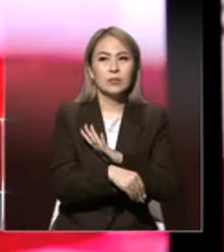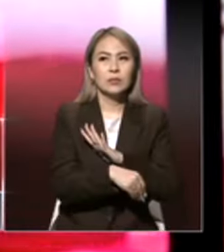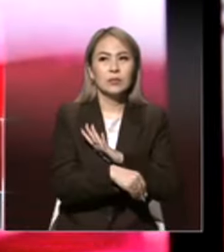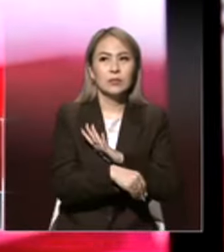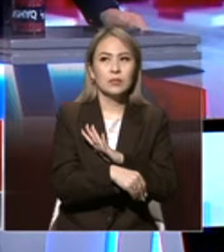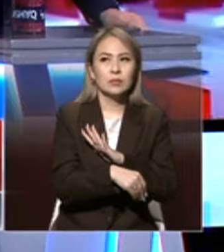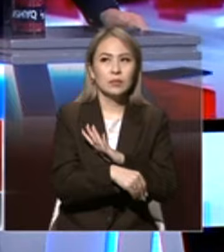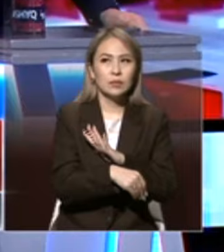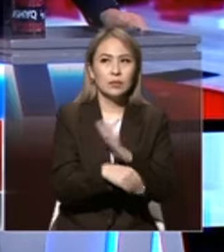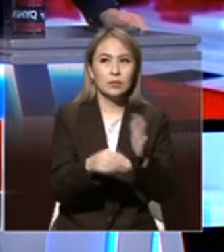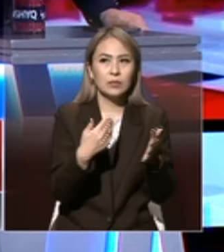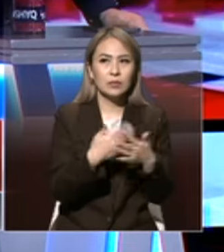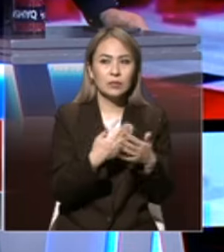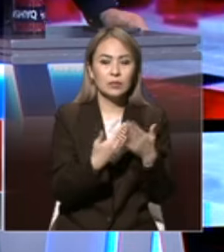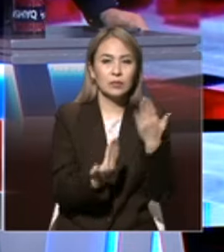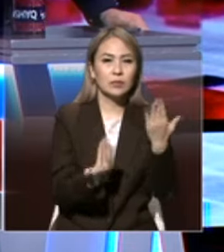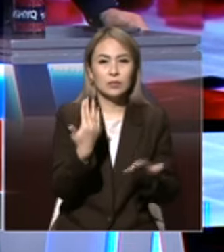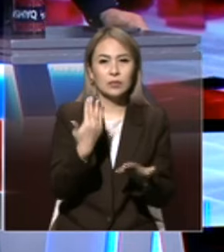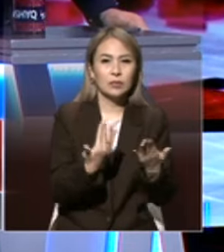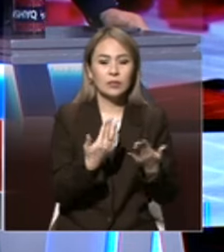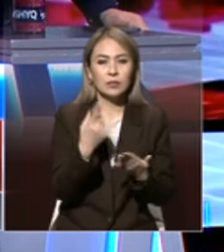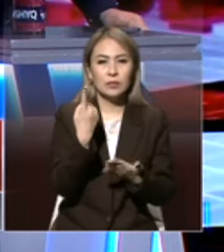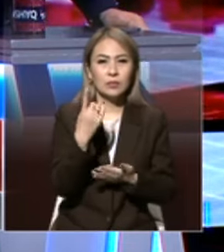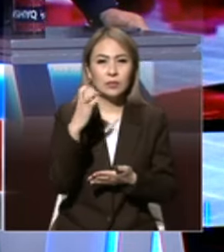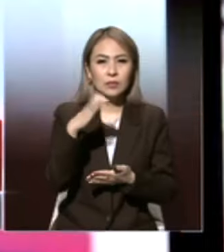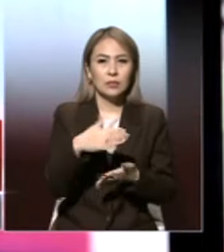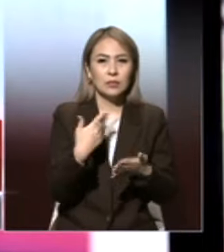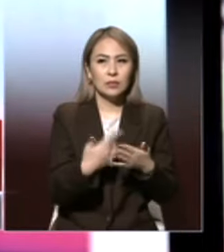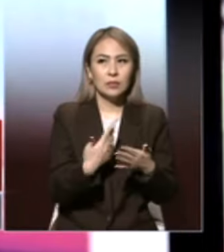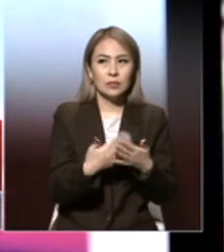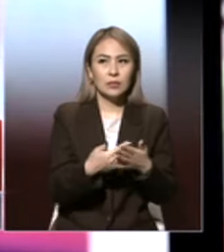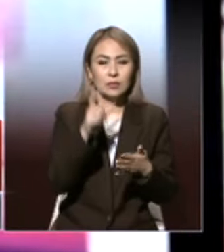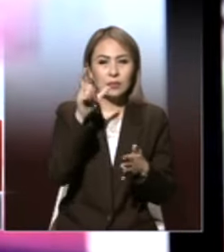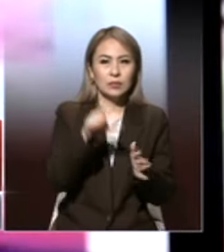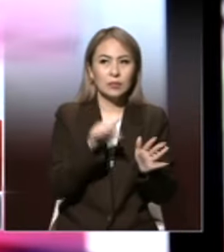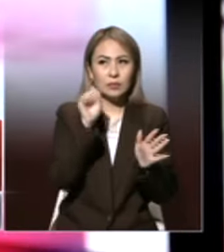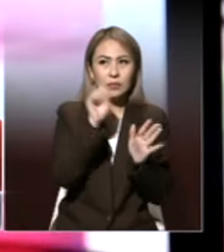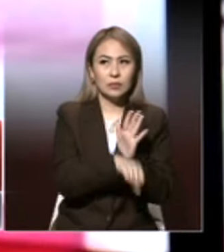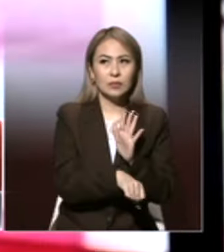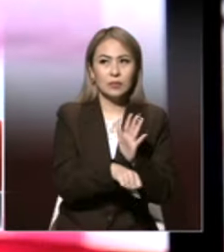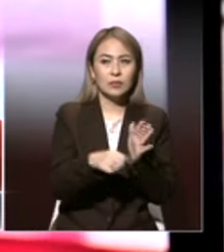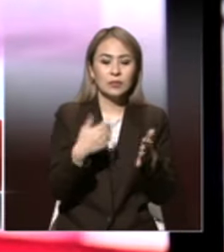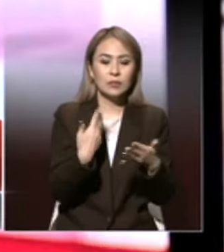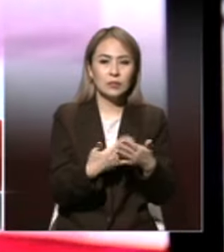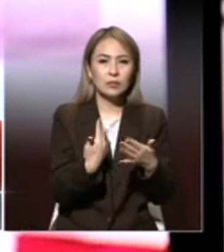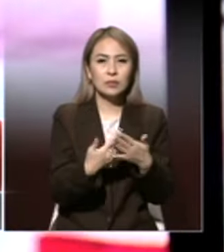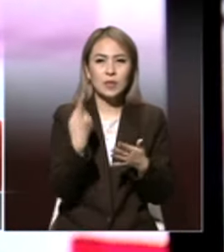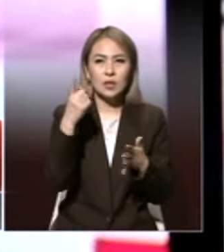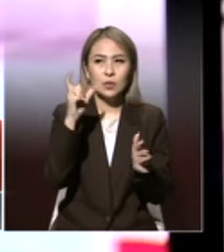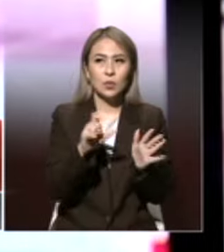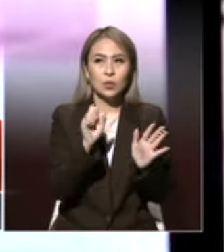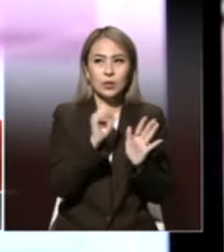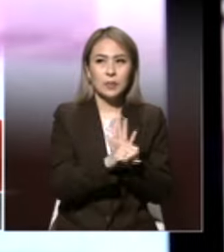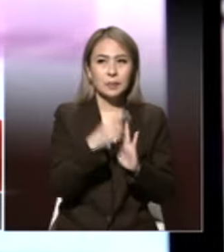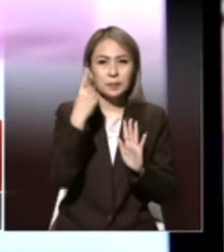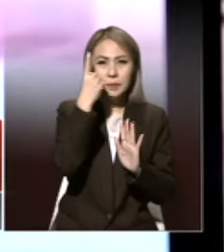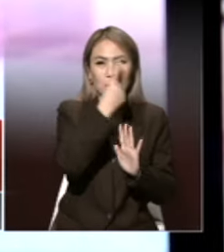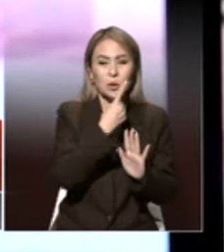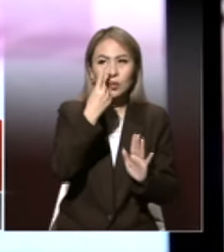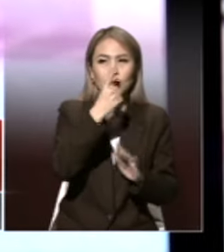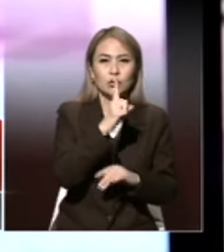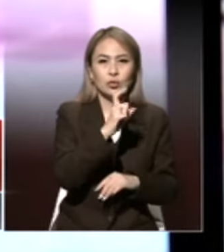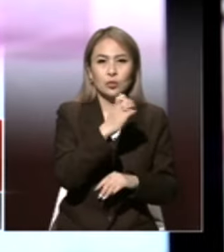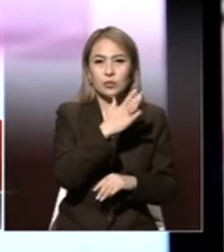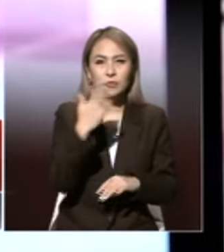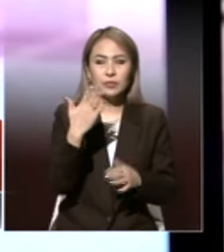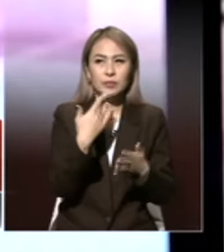Жаңағы мысалға егер де бір ғана бапты айтып кетейін мысалға, кісі өлтіру бойынша, иә? Кісі өлтіру бойынша бір жылда 100-ден астам